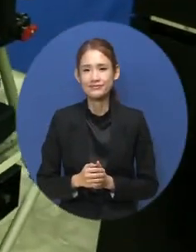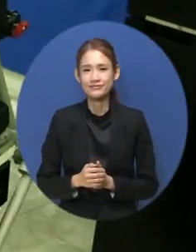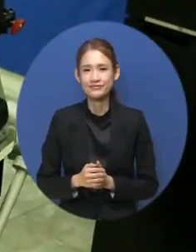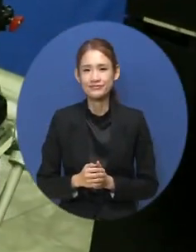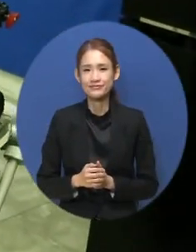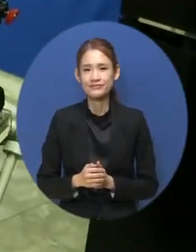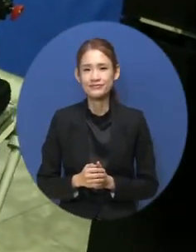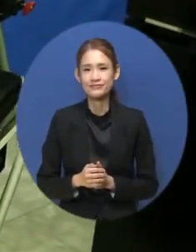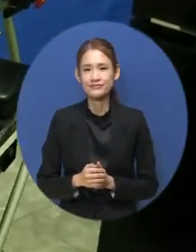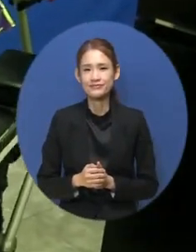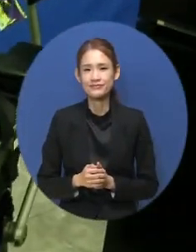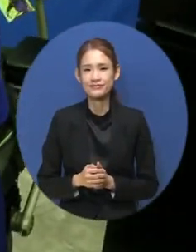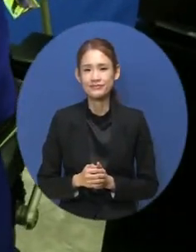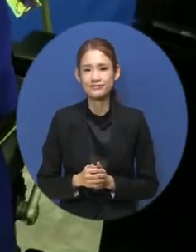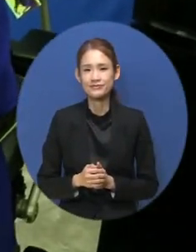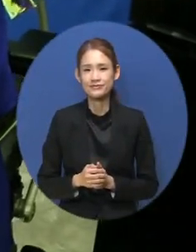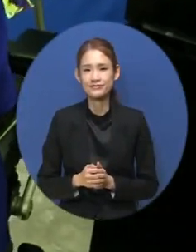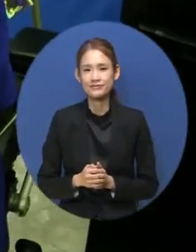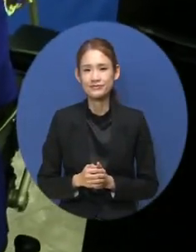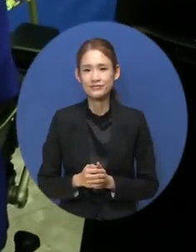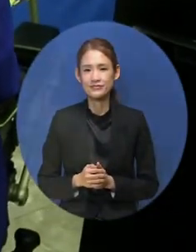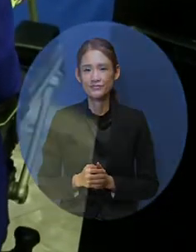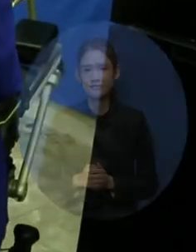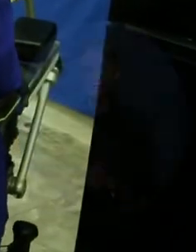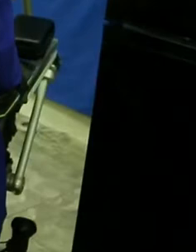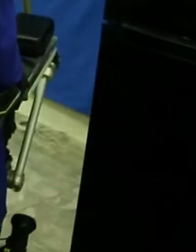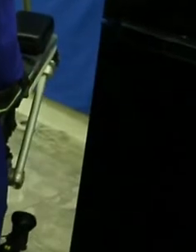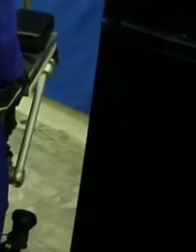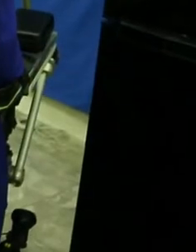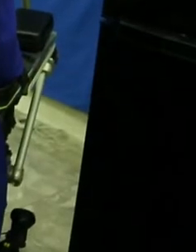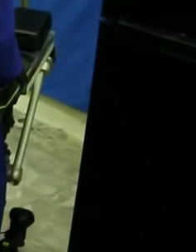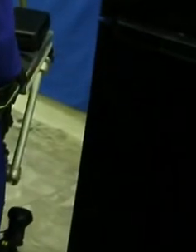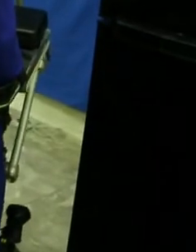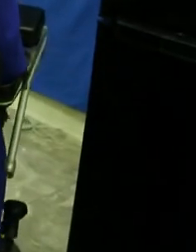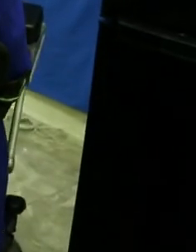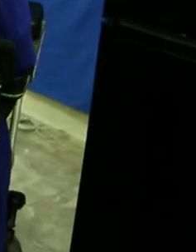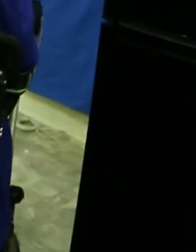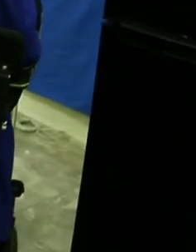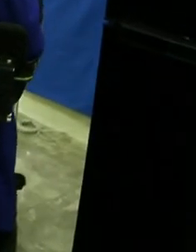들어오실 거죠? 네. 날씬하니까 괜찮아요. 자,